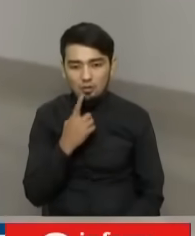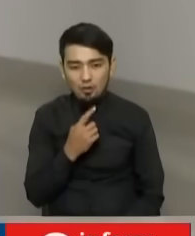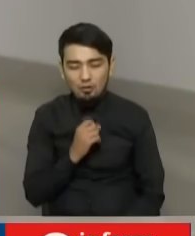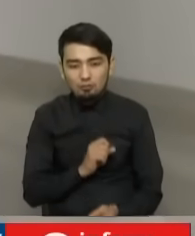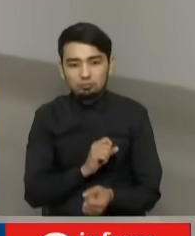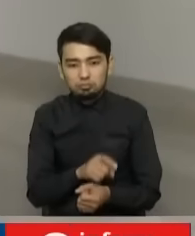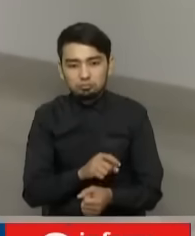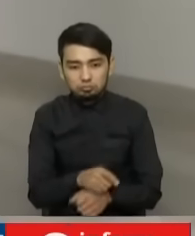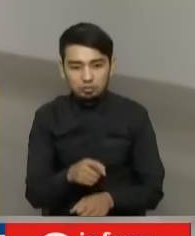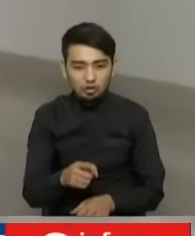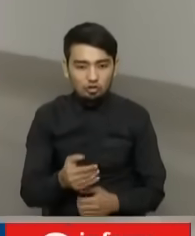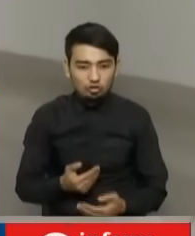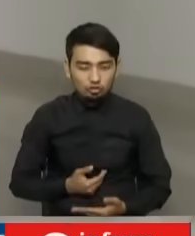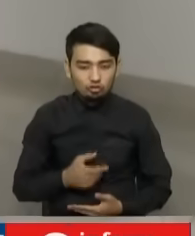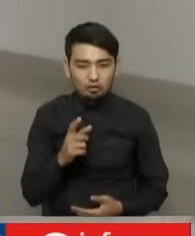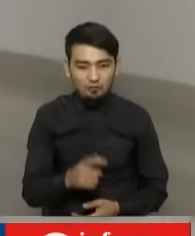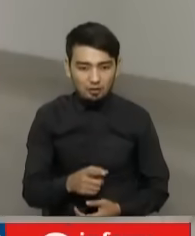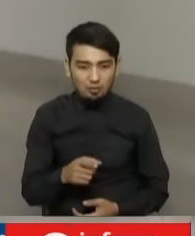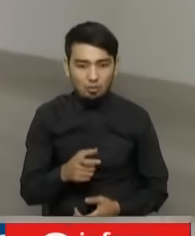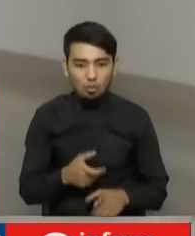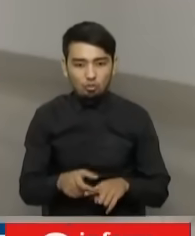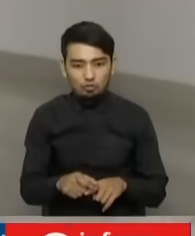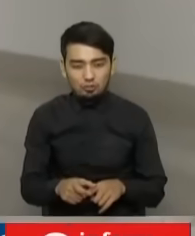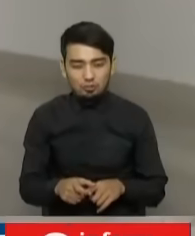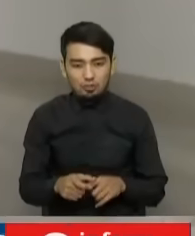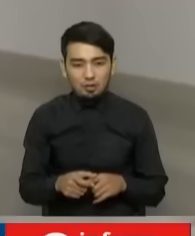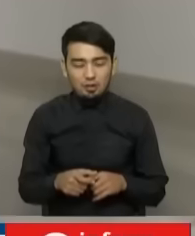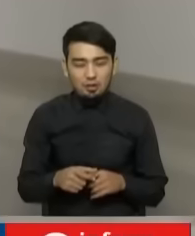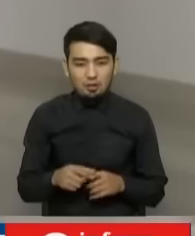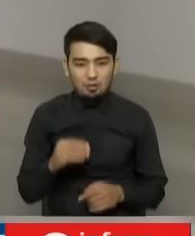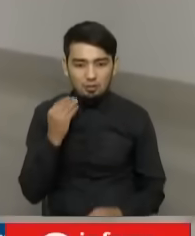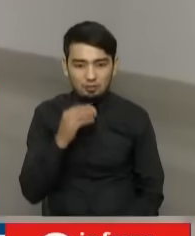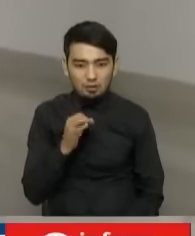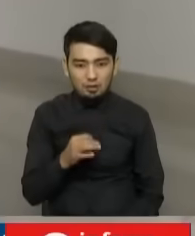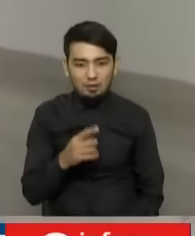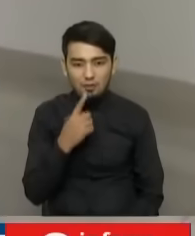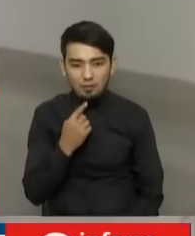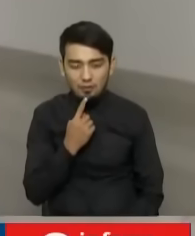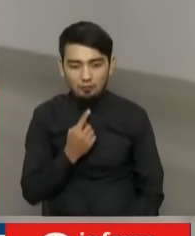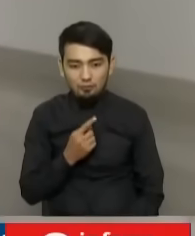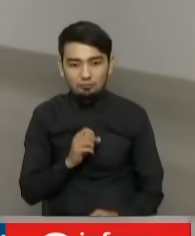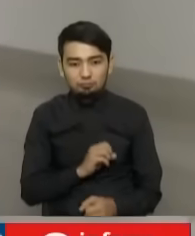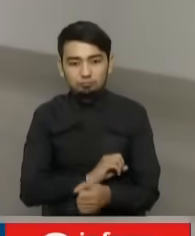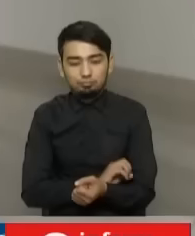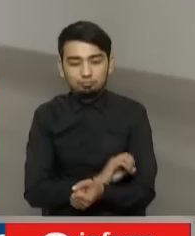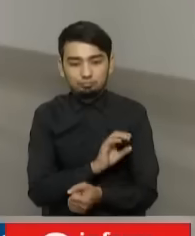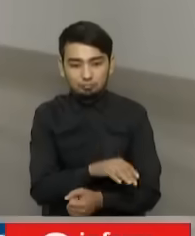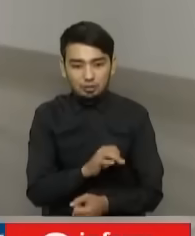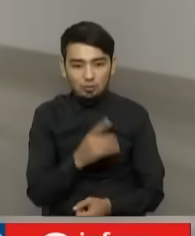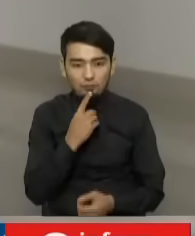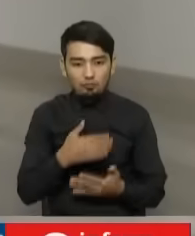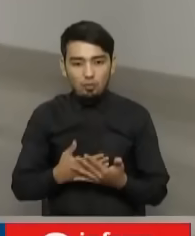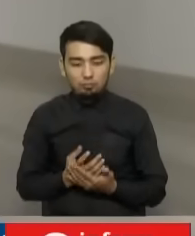денсаулығына өте пайдалы. Ең бірінші адамның қан құрамы жаңарат. Қан құрамы жаңарған дегеніміз,